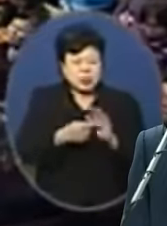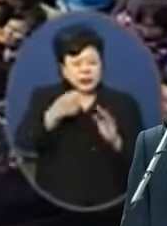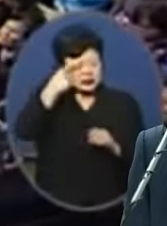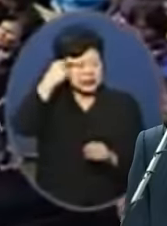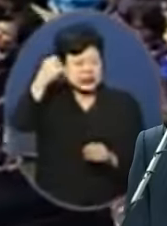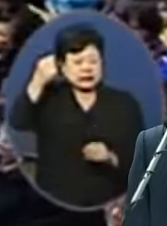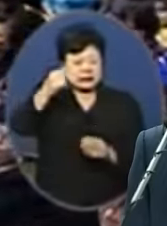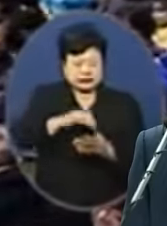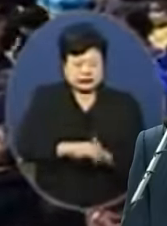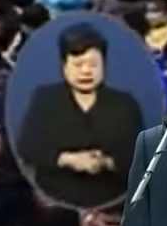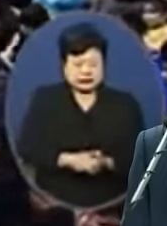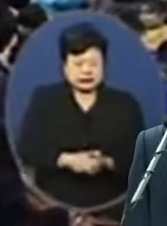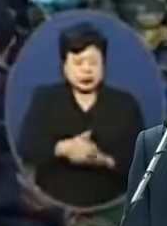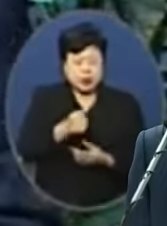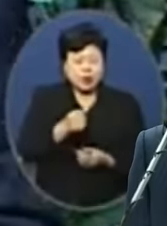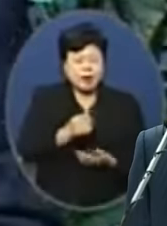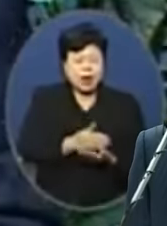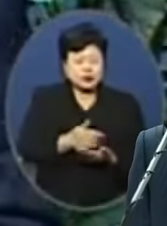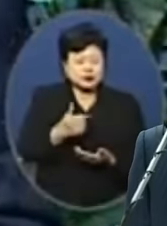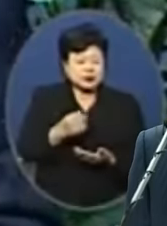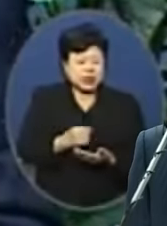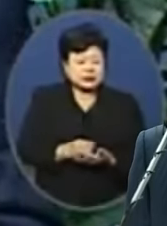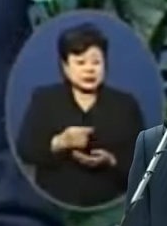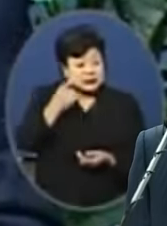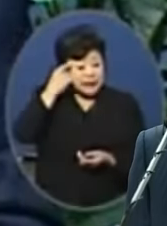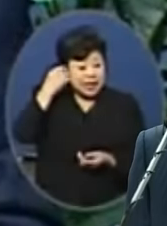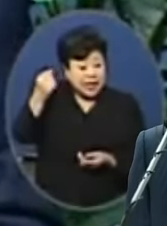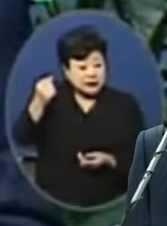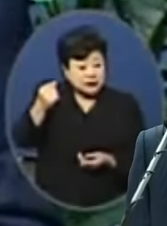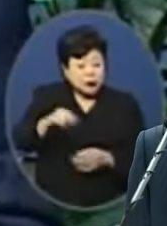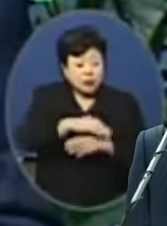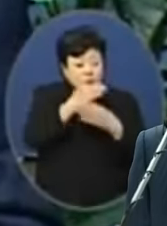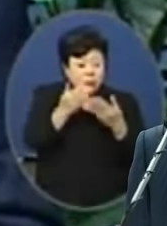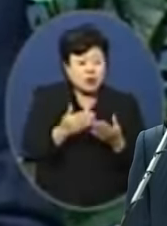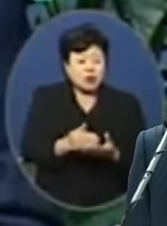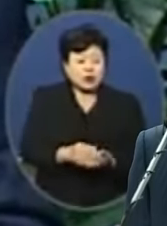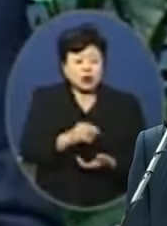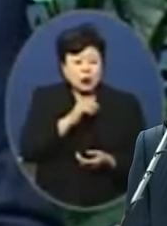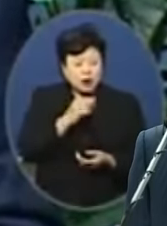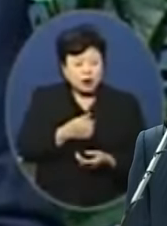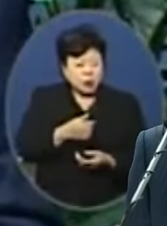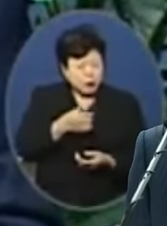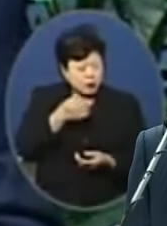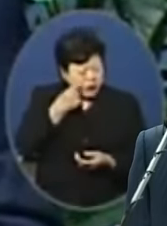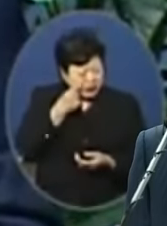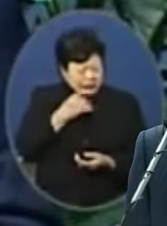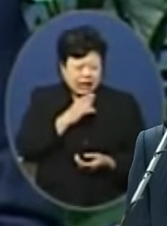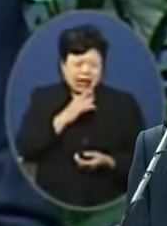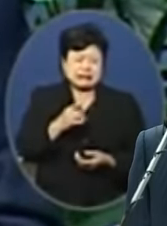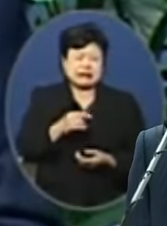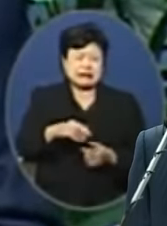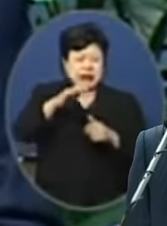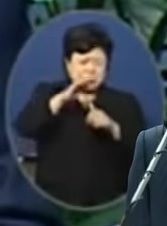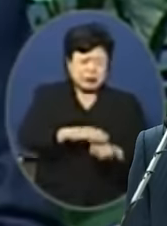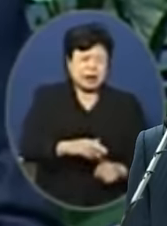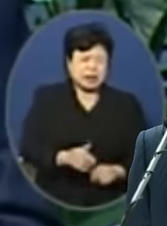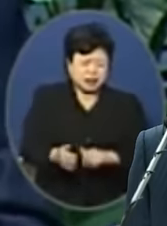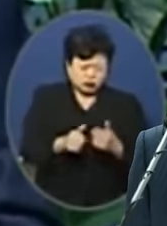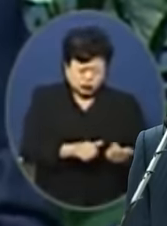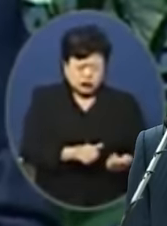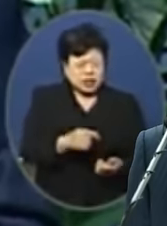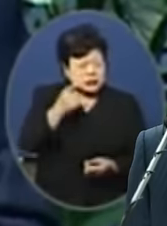것입니다. 5만 가지, 6만 가지 생각을 전부 못한다, 안 된다, 할 수 없다, 패배한다, 죽일